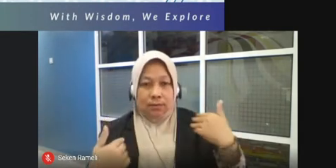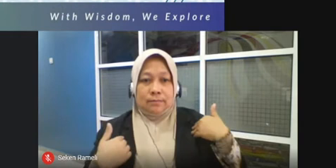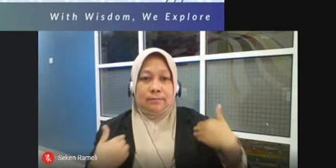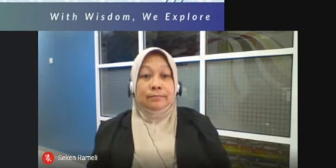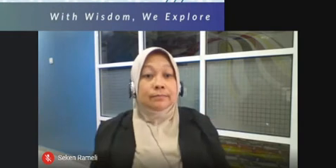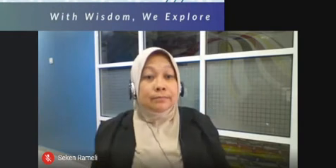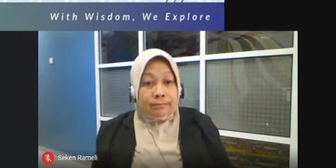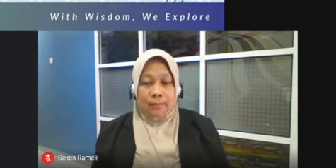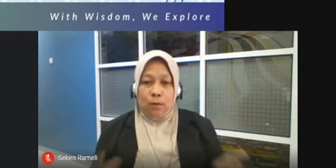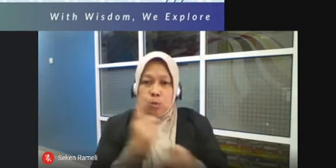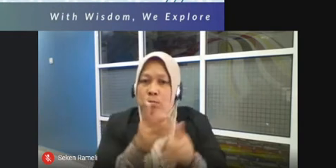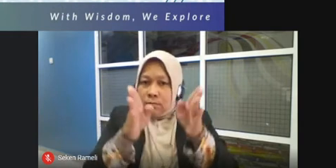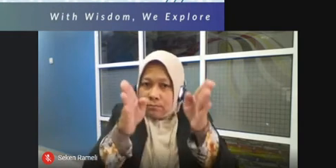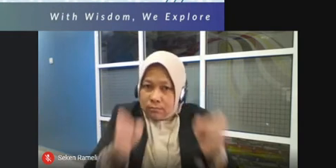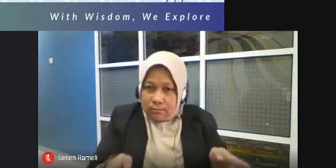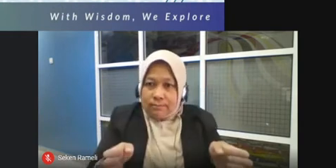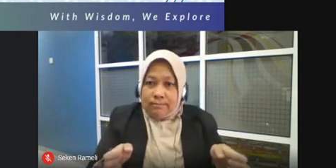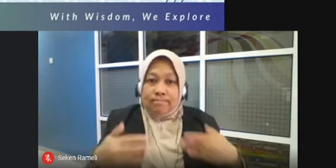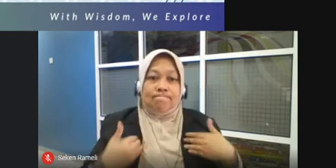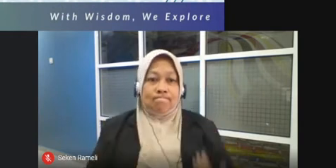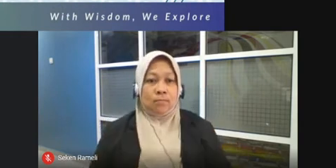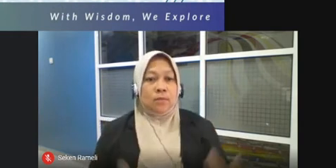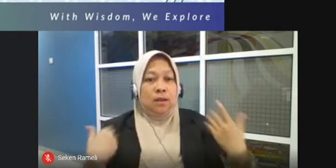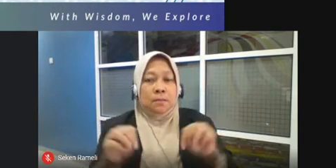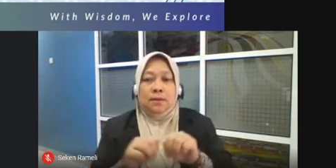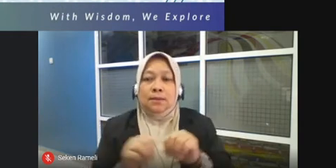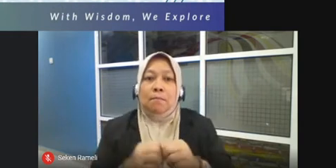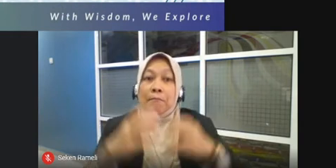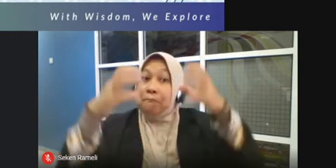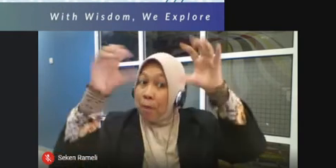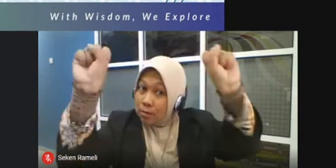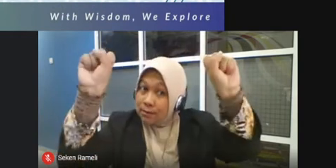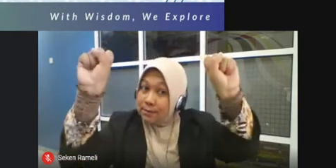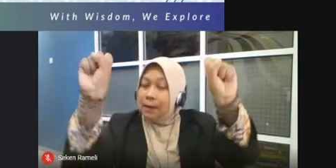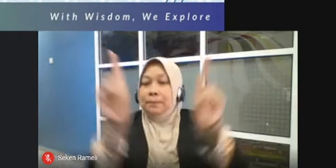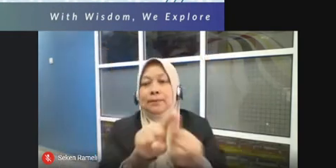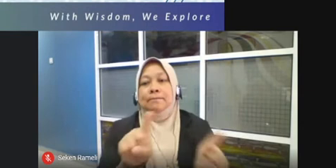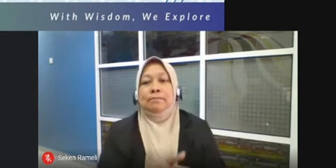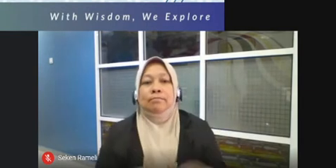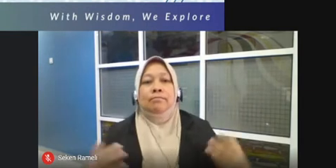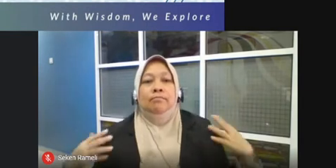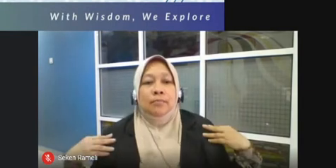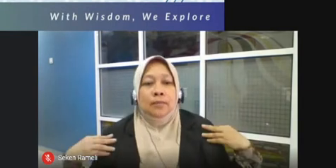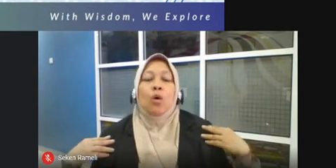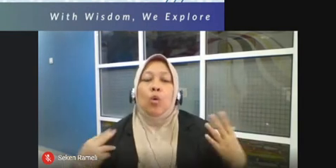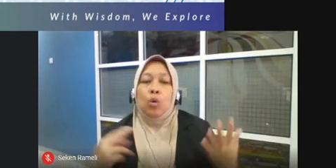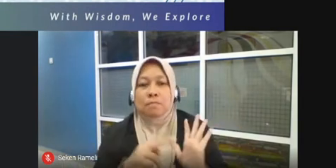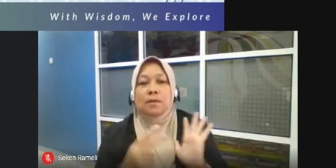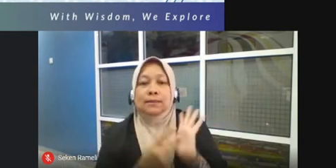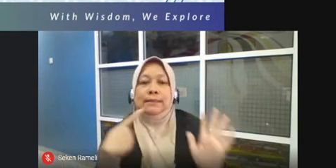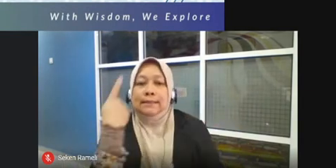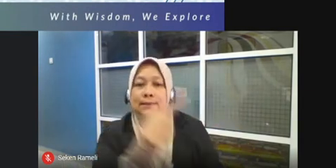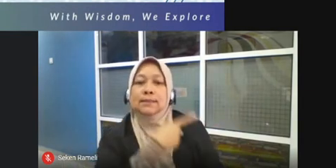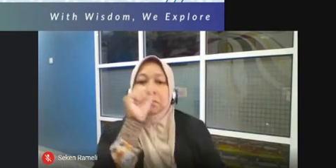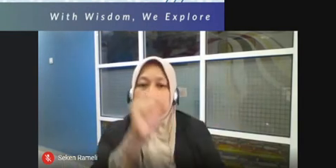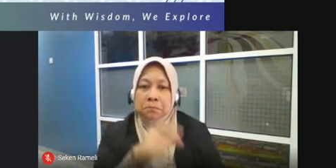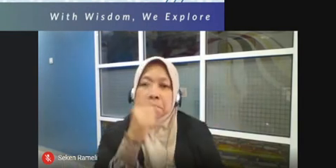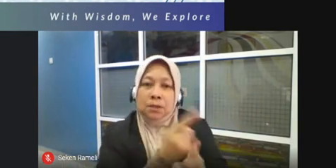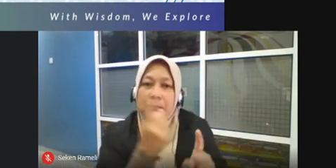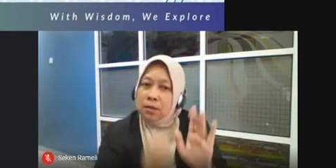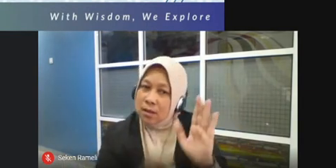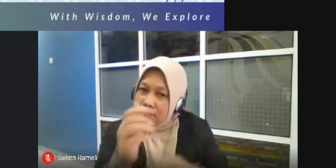yang meyakinkan dan juga kalau nak posisi boss, eh. Jadi menunjukkan kata kita ni lebih